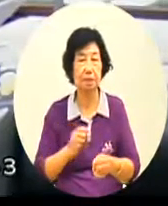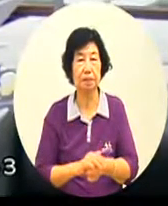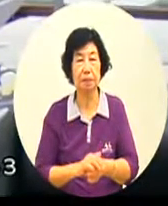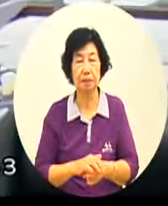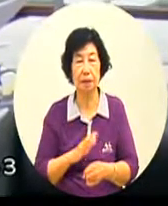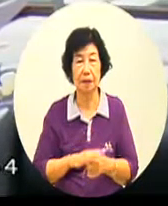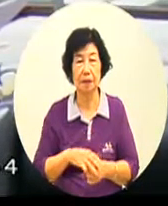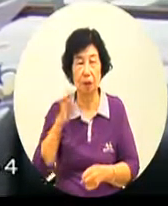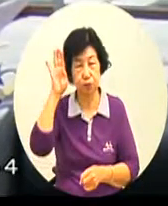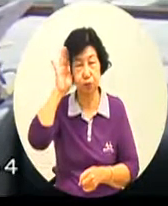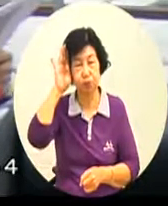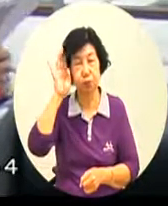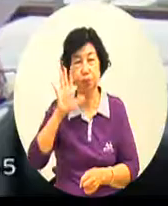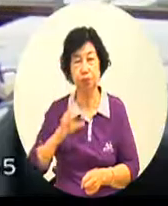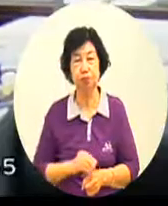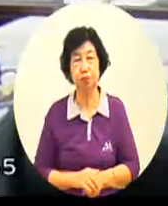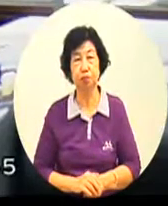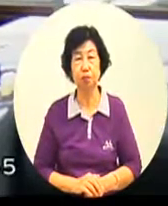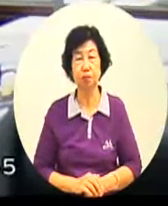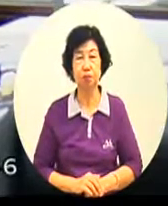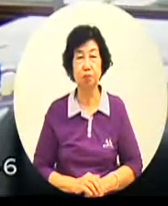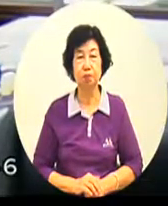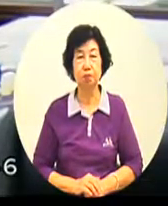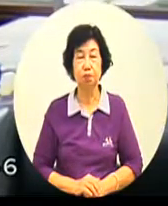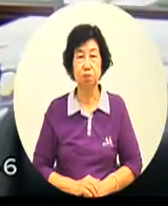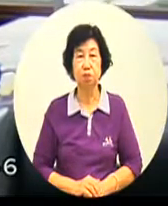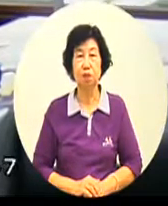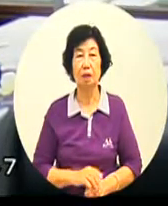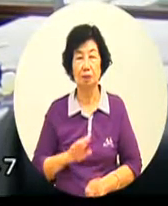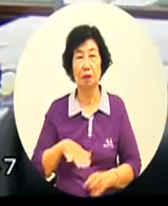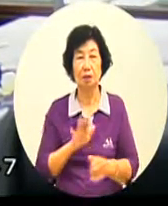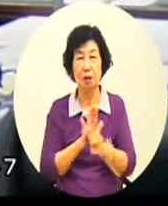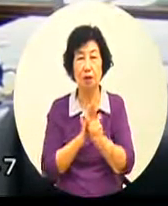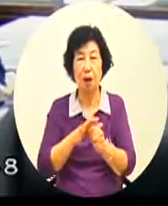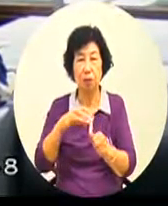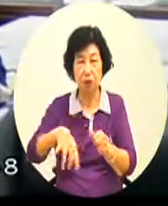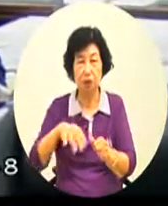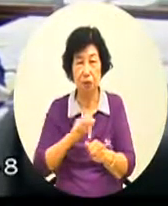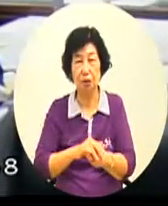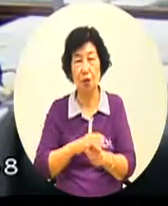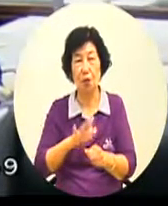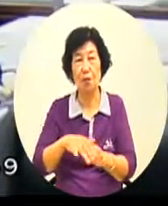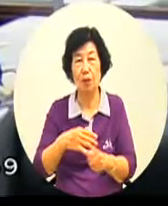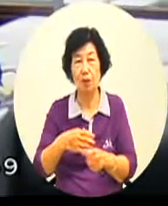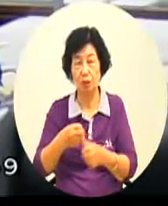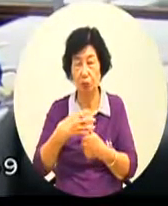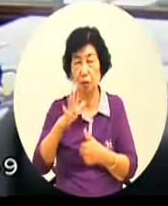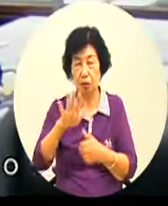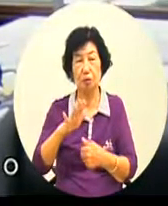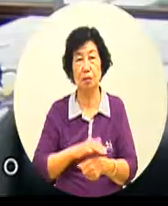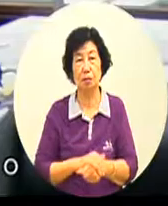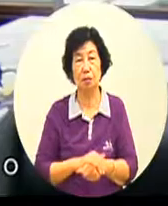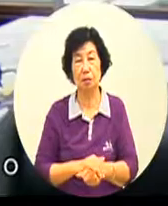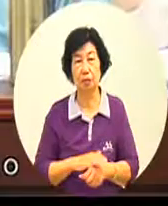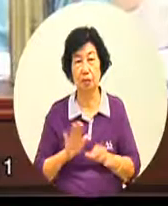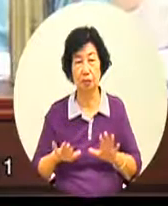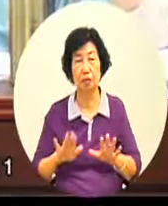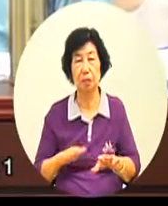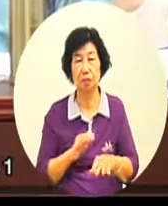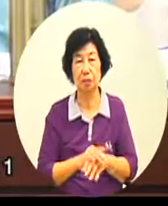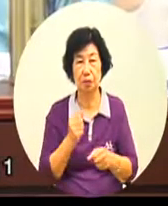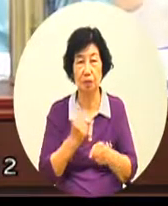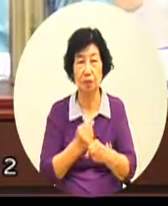料，好不好？你们而且你在我服务处你说了你要对自己开罚，你开罚了没嘛？ 我们目前我们的工时跟